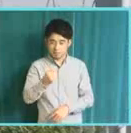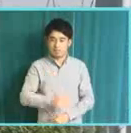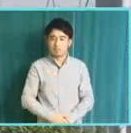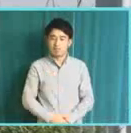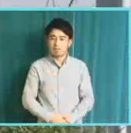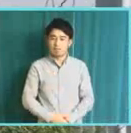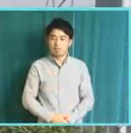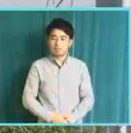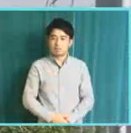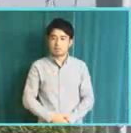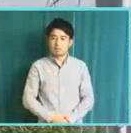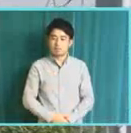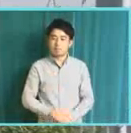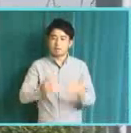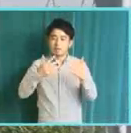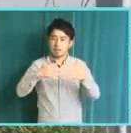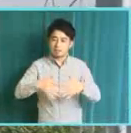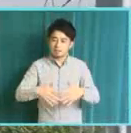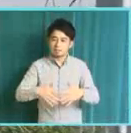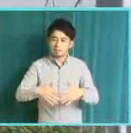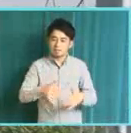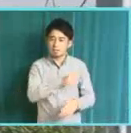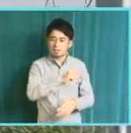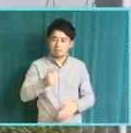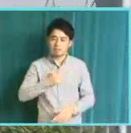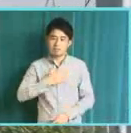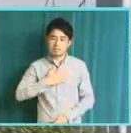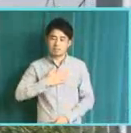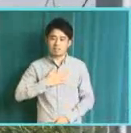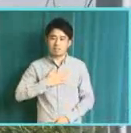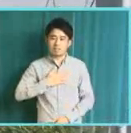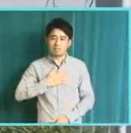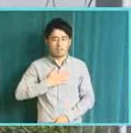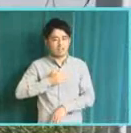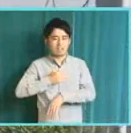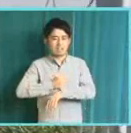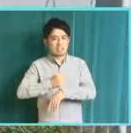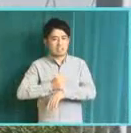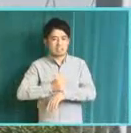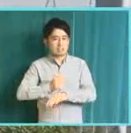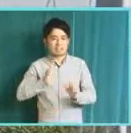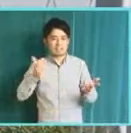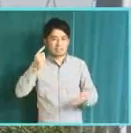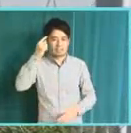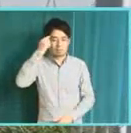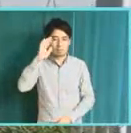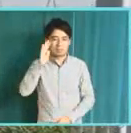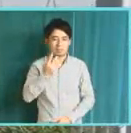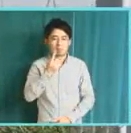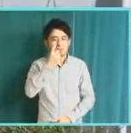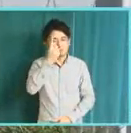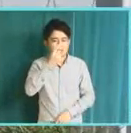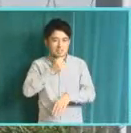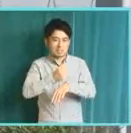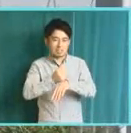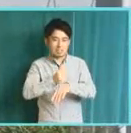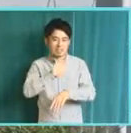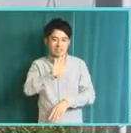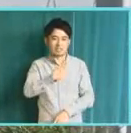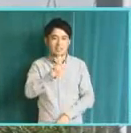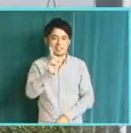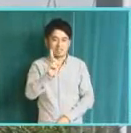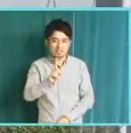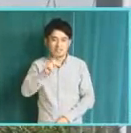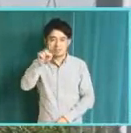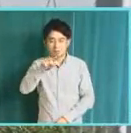は割と身近にあったものだったので、それほど苦労はなかったんですけど、やっぱり人と